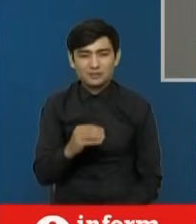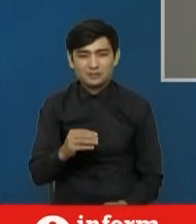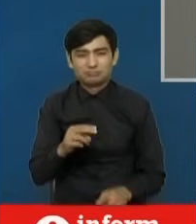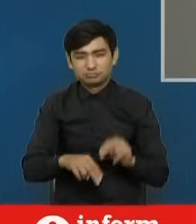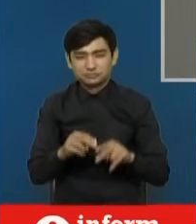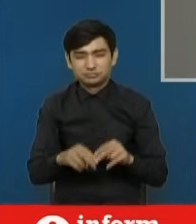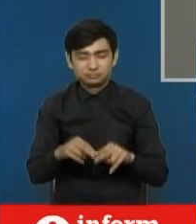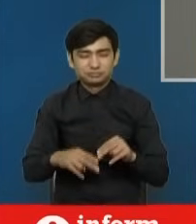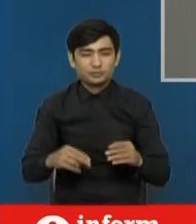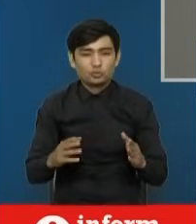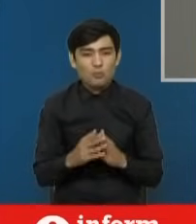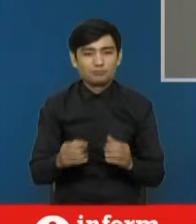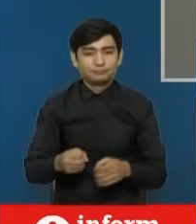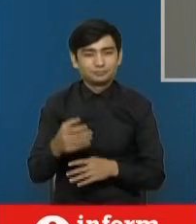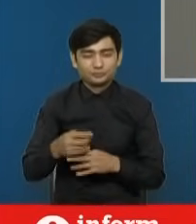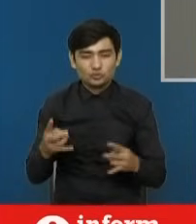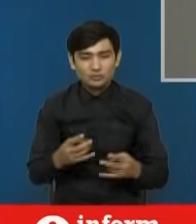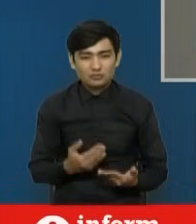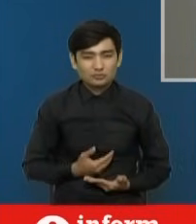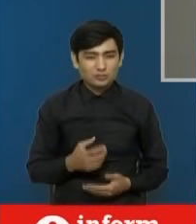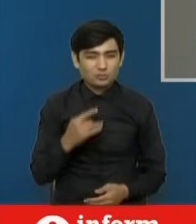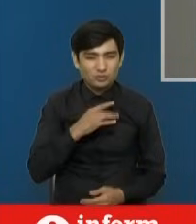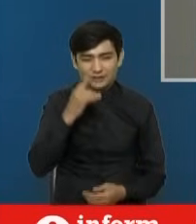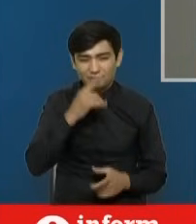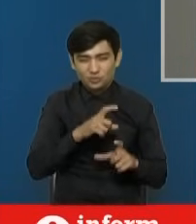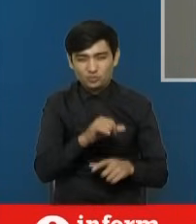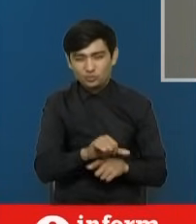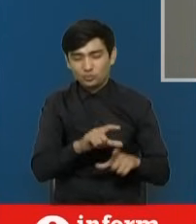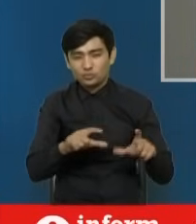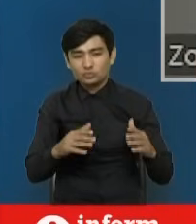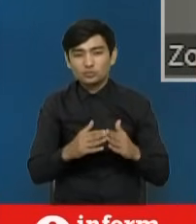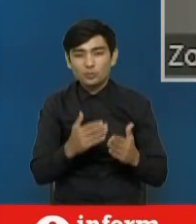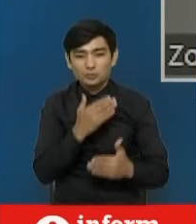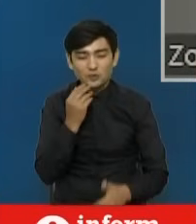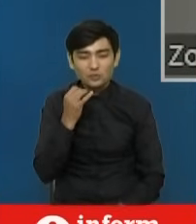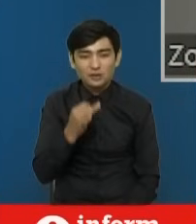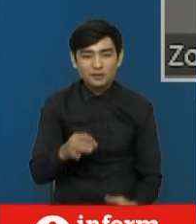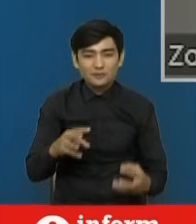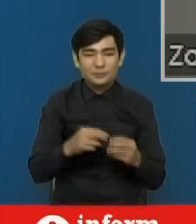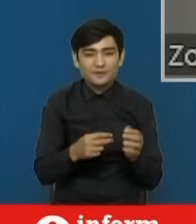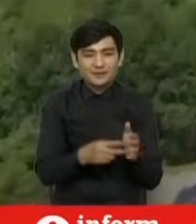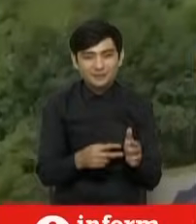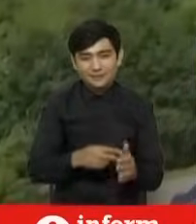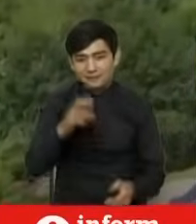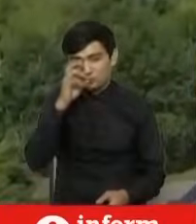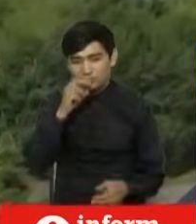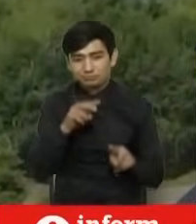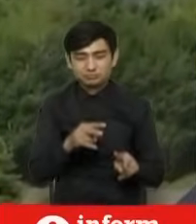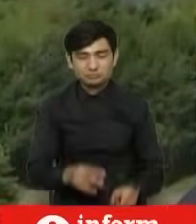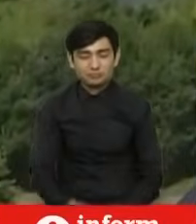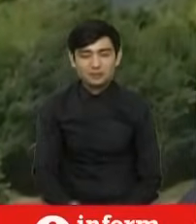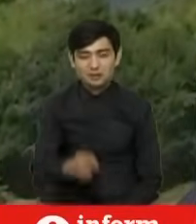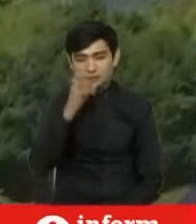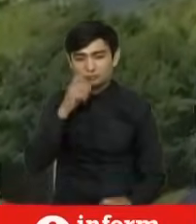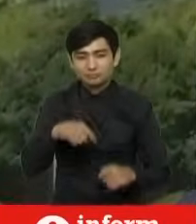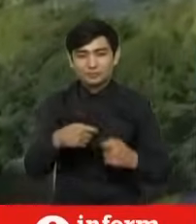Жилище и инфраструктура – это, наверное, та прерогатива, которая должна обеспечиваться государством. Также государству